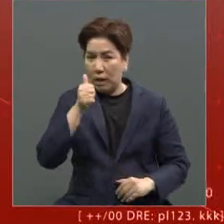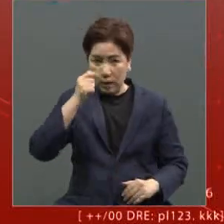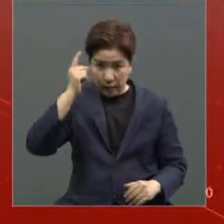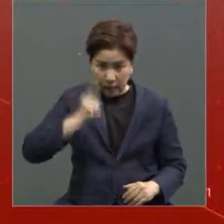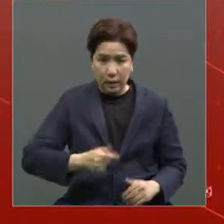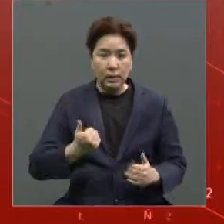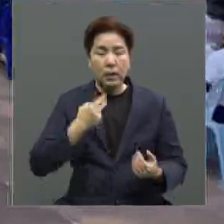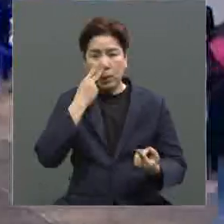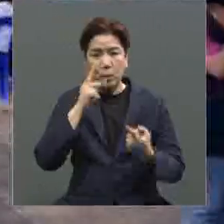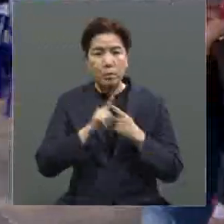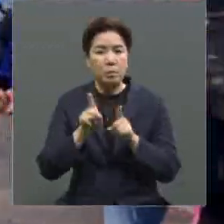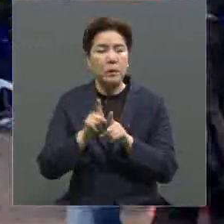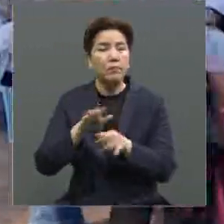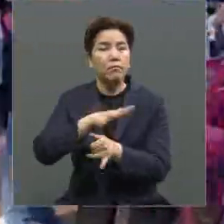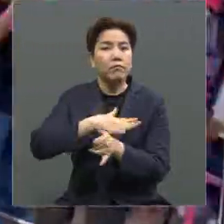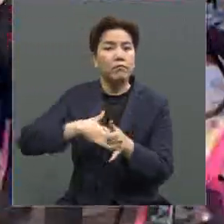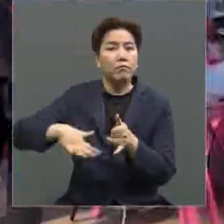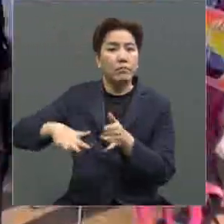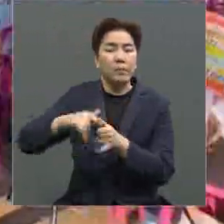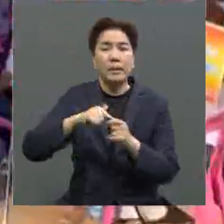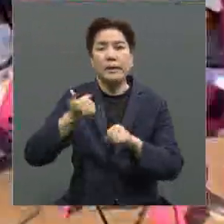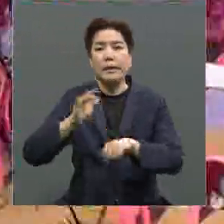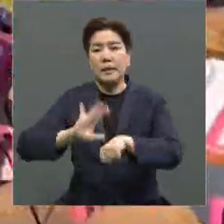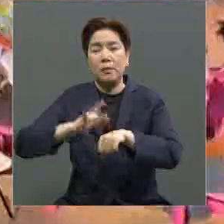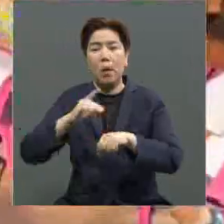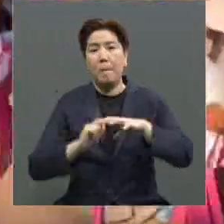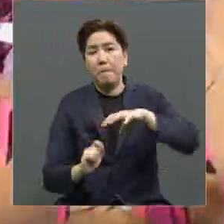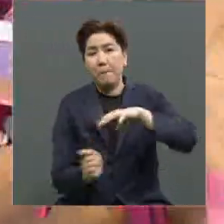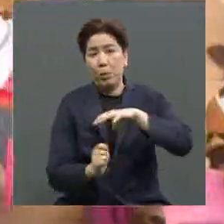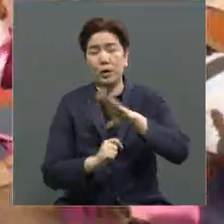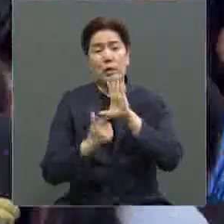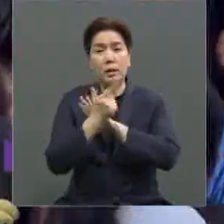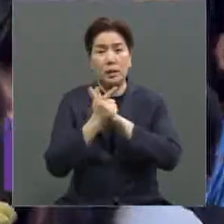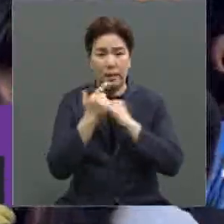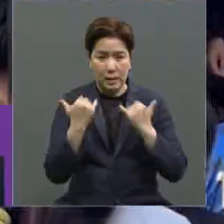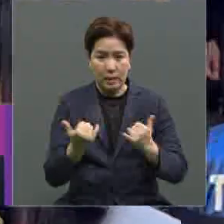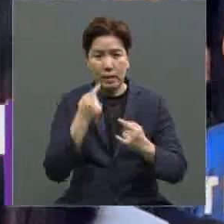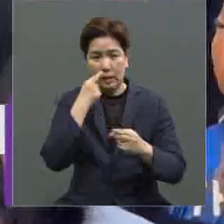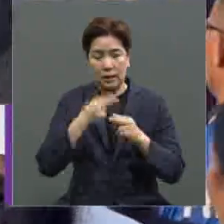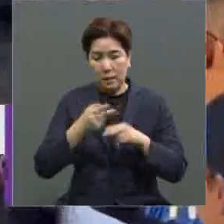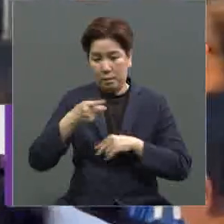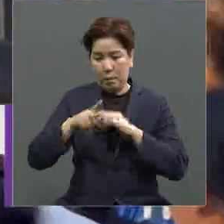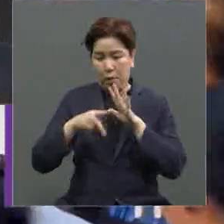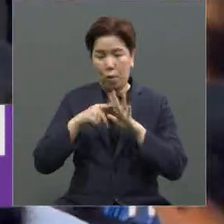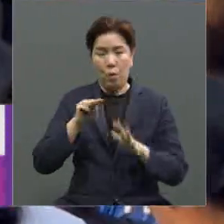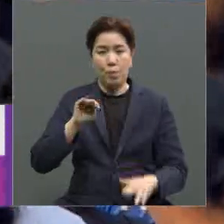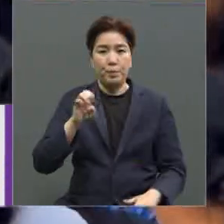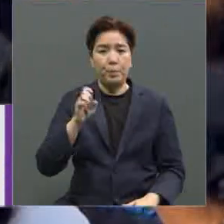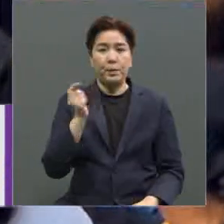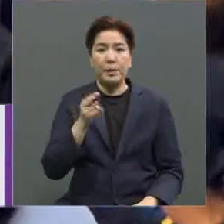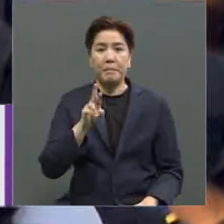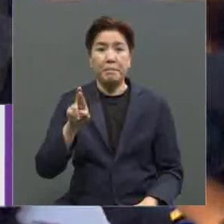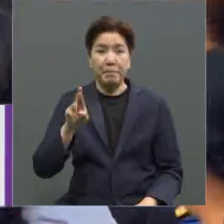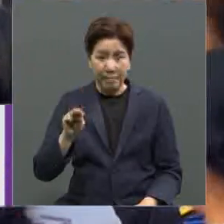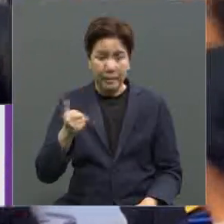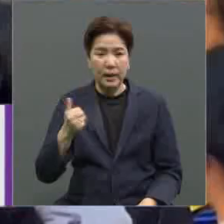นะครับคือบรรยากาศนะครับที่บริเวณอุทยานแห่งชาติภูกระดึงจังหวัดเลยทางคุณภูมิธรรมเวชยชัยรองนายกรัฐมนต